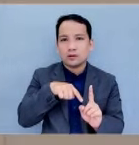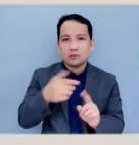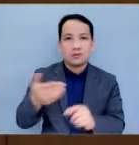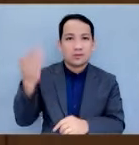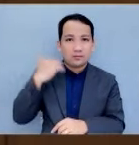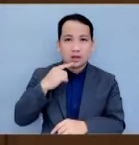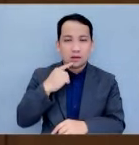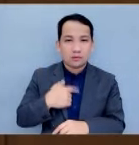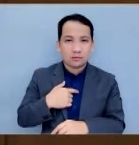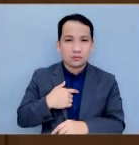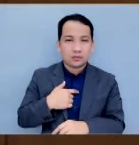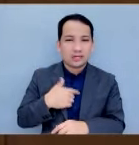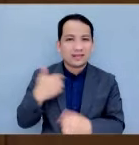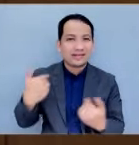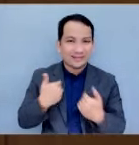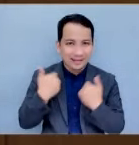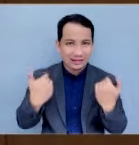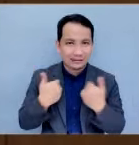edad. Mabuti na ho na